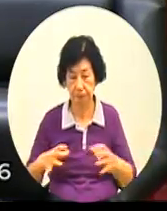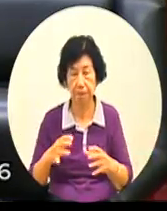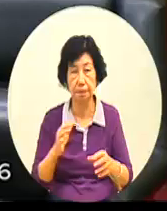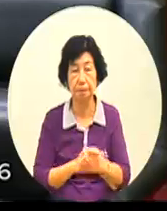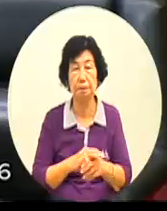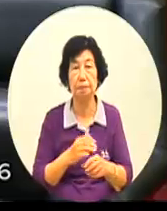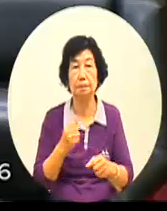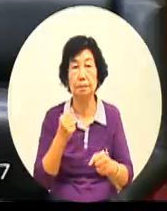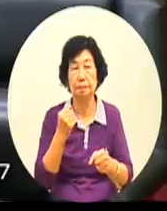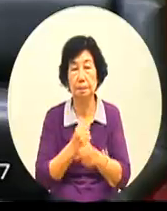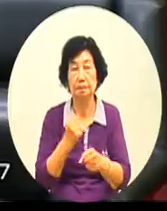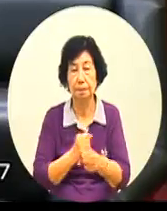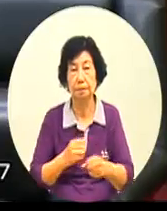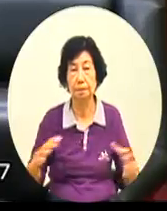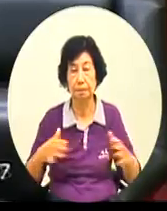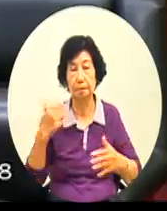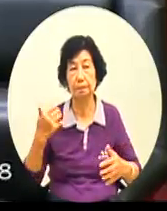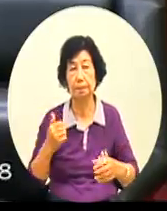姓。